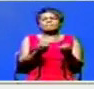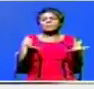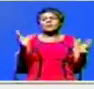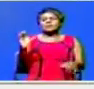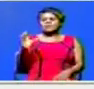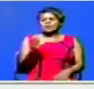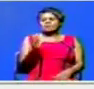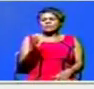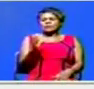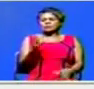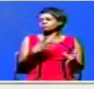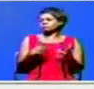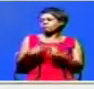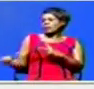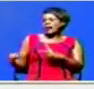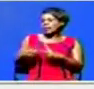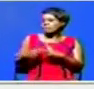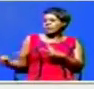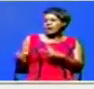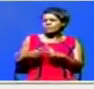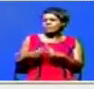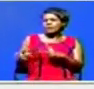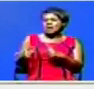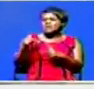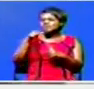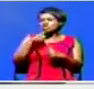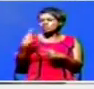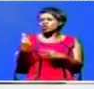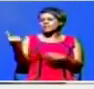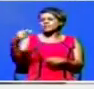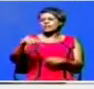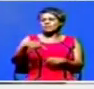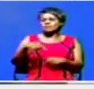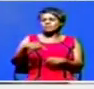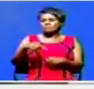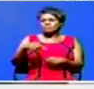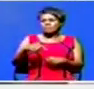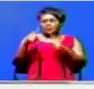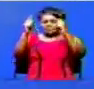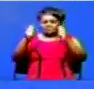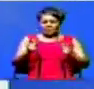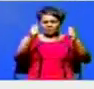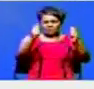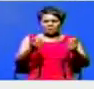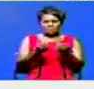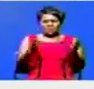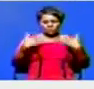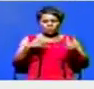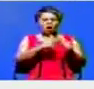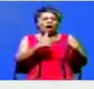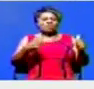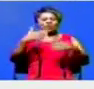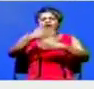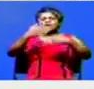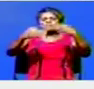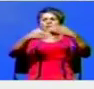wa kila siku wakitoweka, wakiwapisha wale wapya. During the demos, because most people avoid the building, so you find that